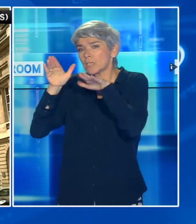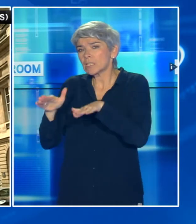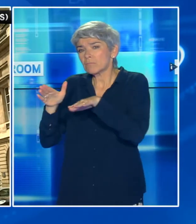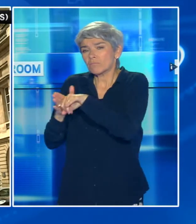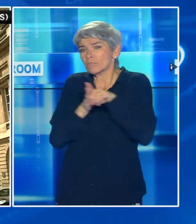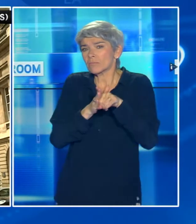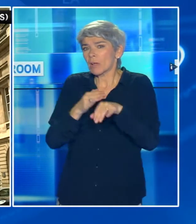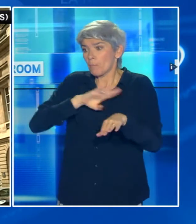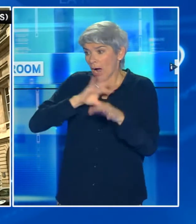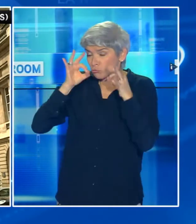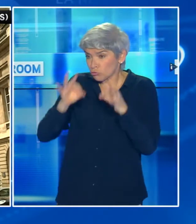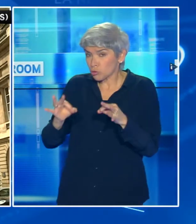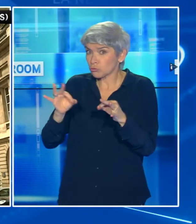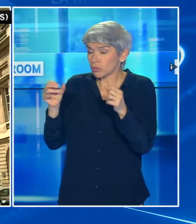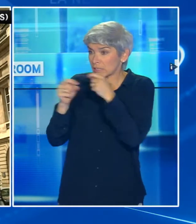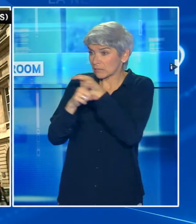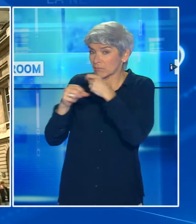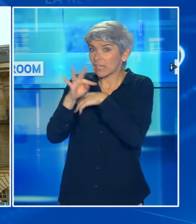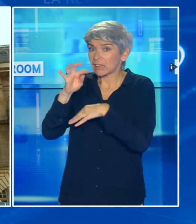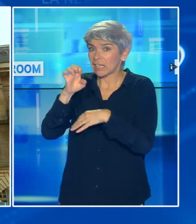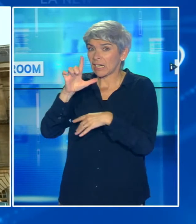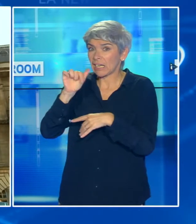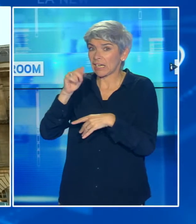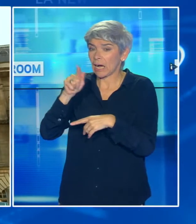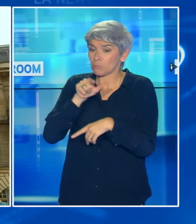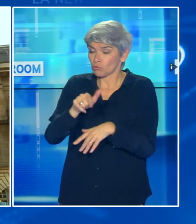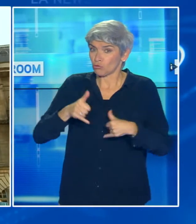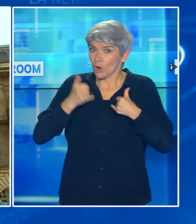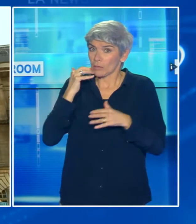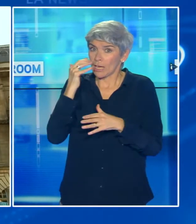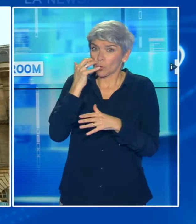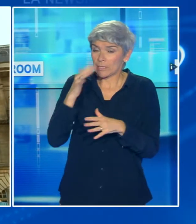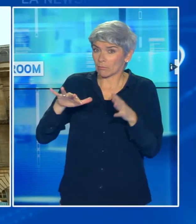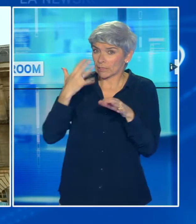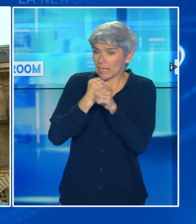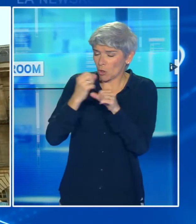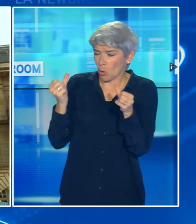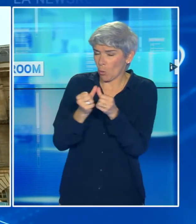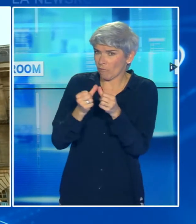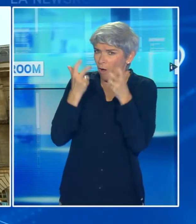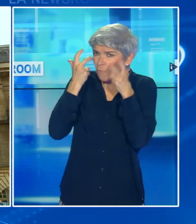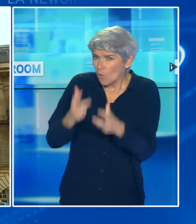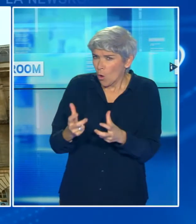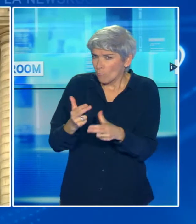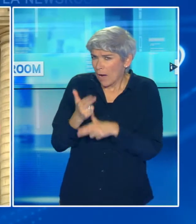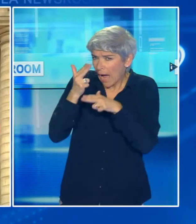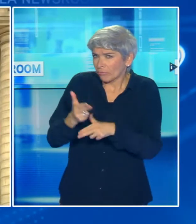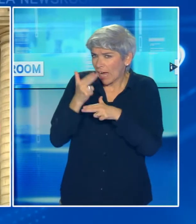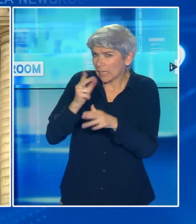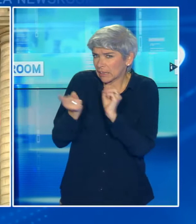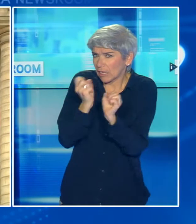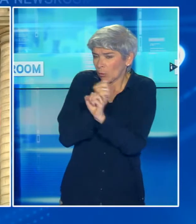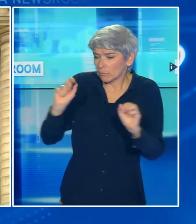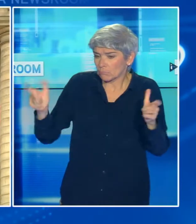via cette fameuse messagerie cryptée Telegram. Ce jeune adolescent de 15 ans est soupçonné d'avoir voulu commettre une attaque terroriste. Il